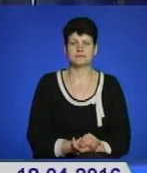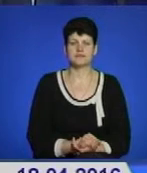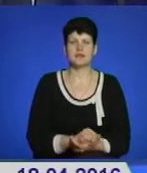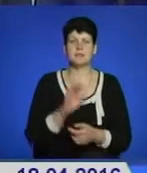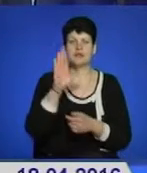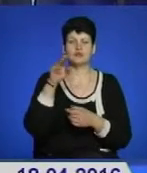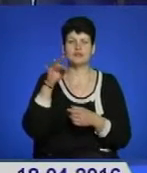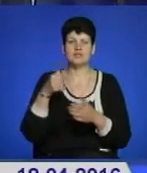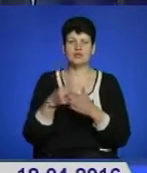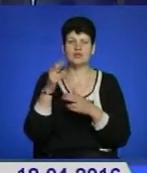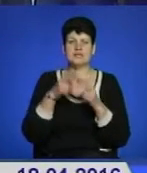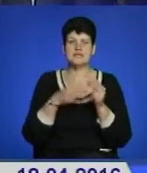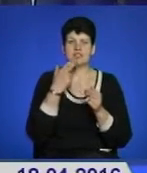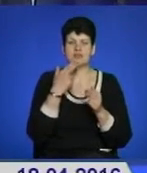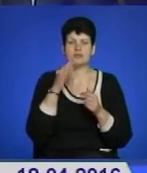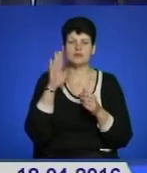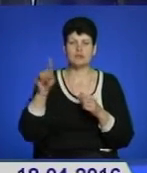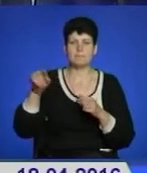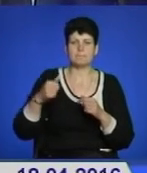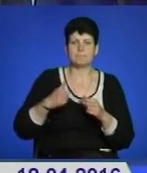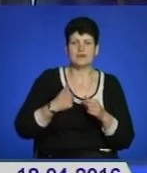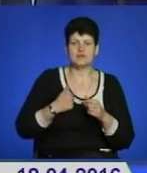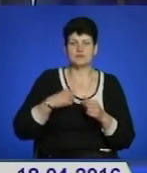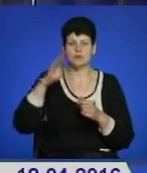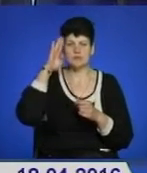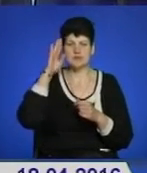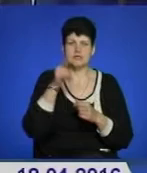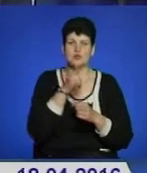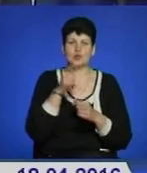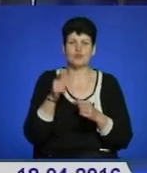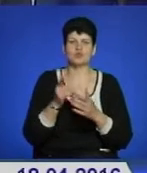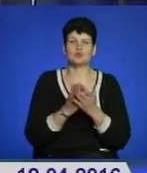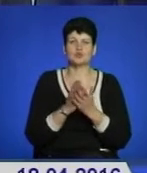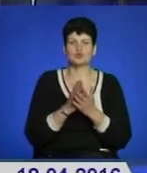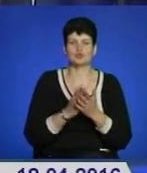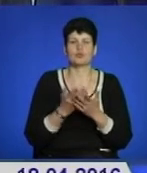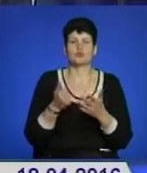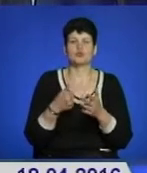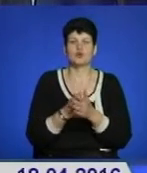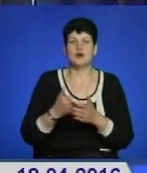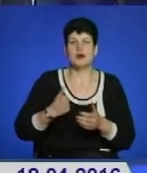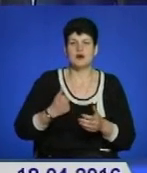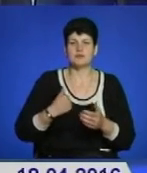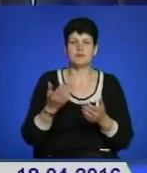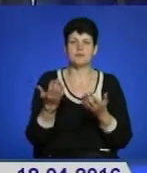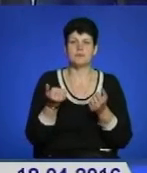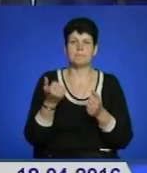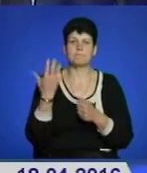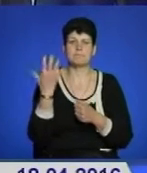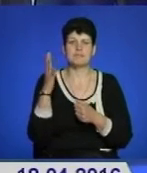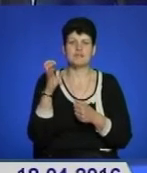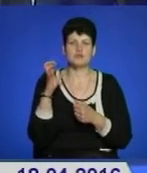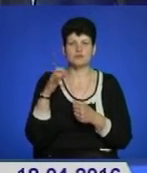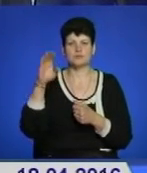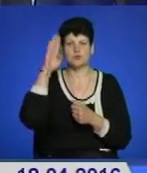5 травня до кінця червня триватиме призов юнаків на строкову службу. Протягом весняної кампанії до армії призвуть близько 500 парубків